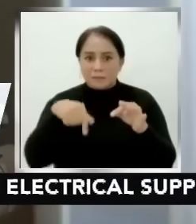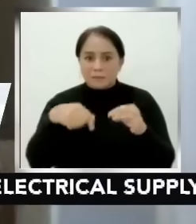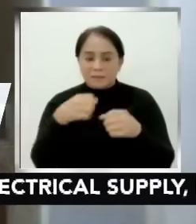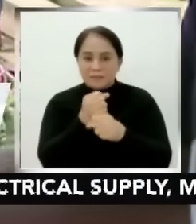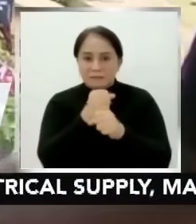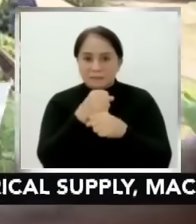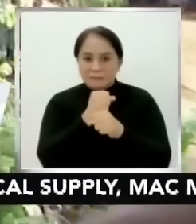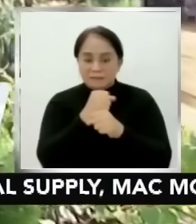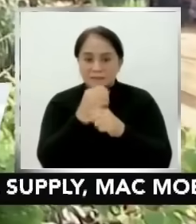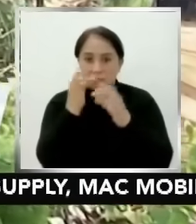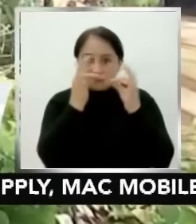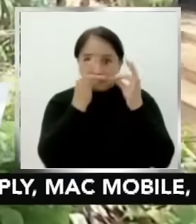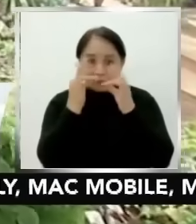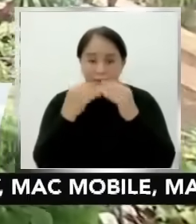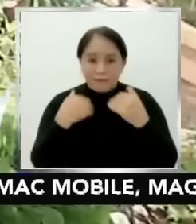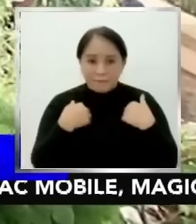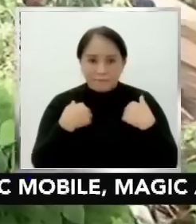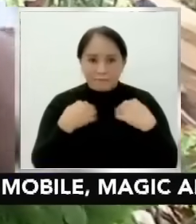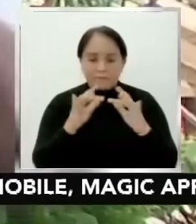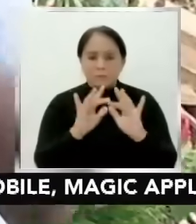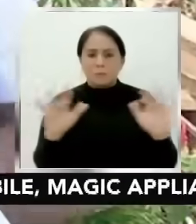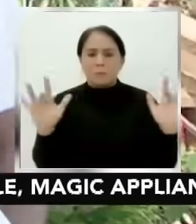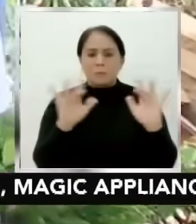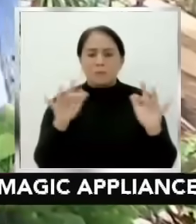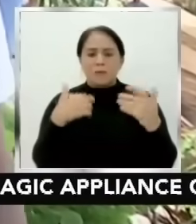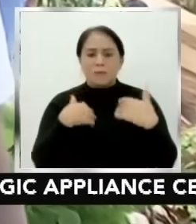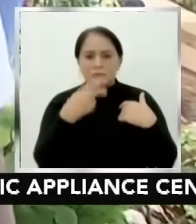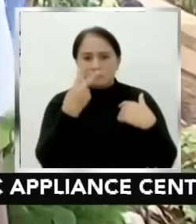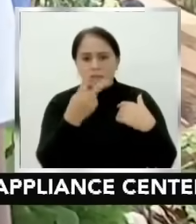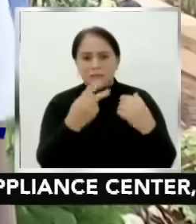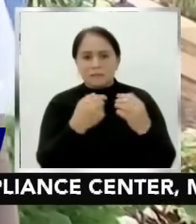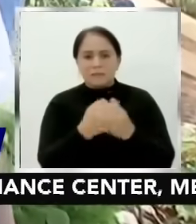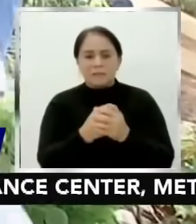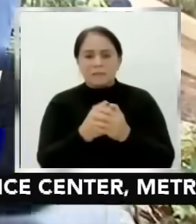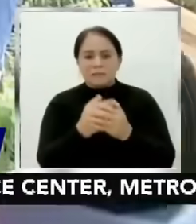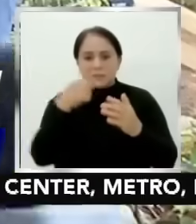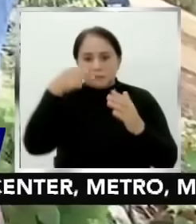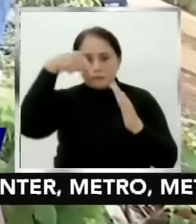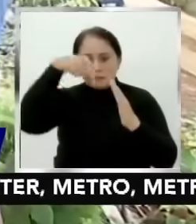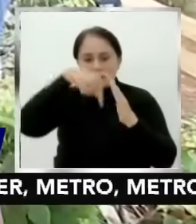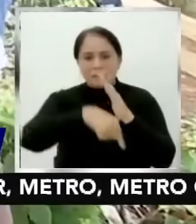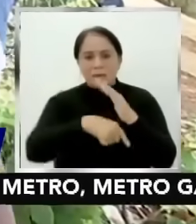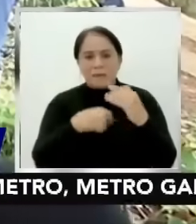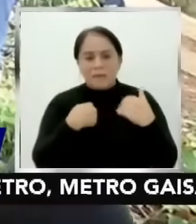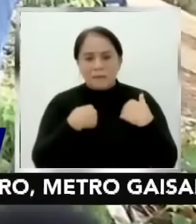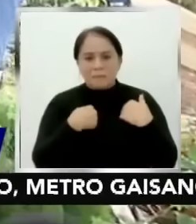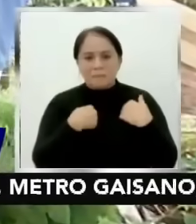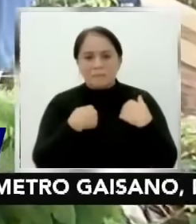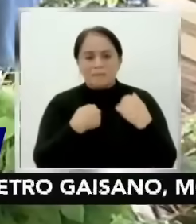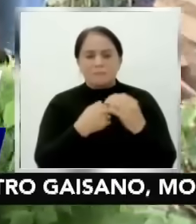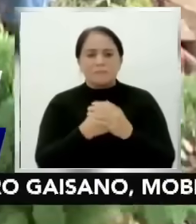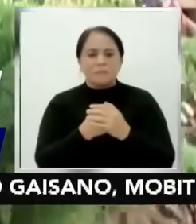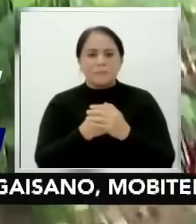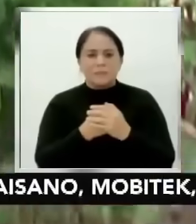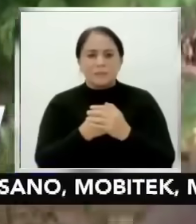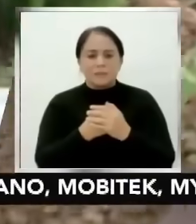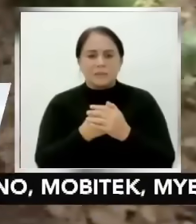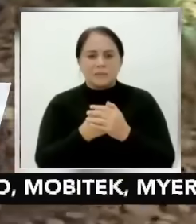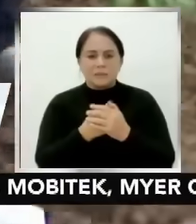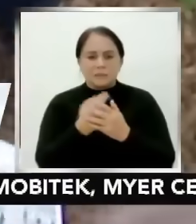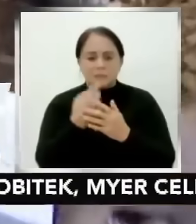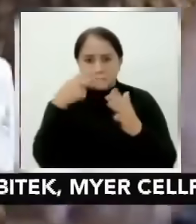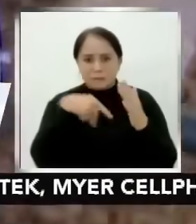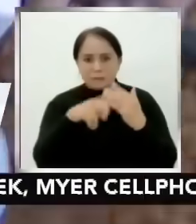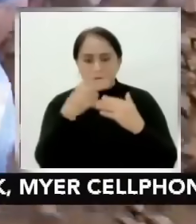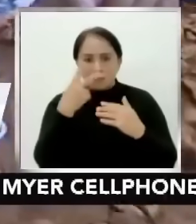illegal na droga? Eh wala sir, tingnan mo yung sinabi na doon sa ilalim daw, sa basement. Basement. Ano ba yung basement? Walang, ano, tingnan mo sir, mahirapan